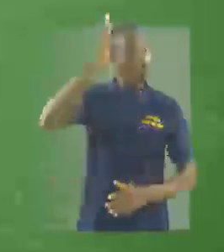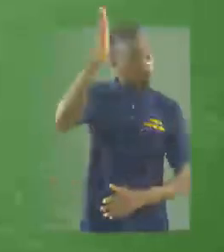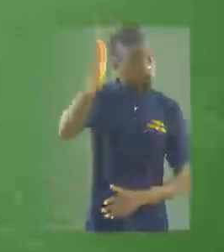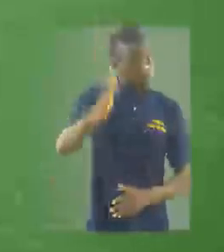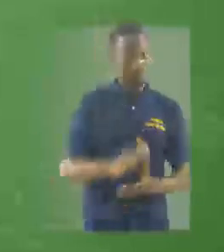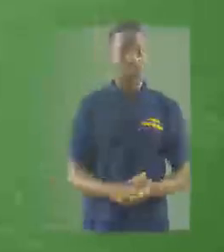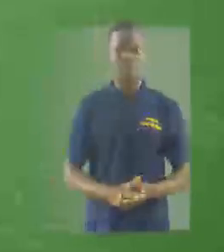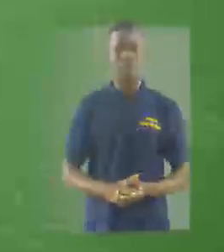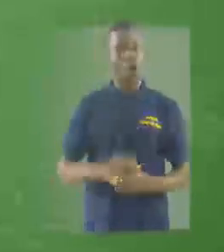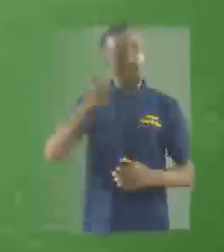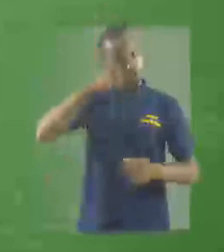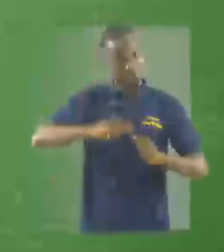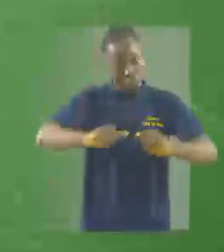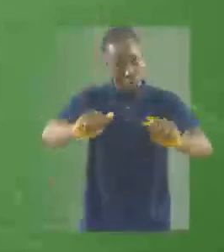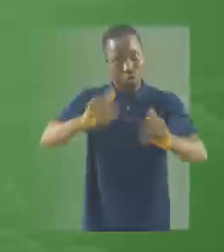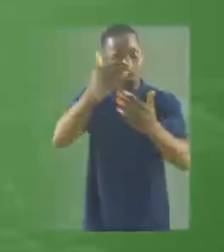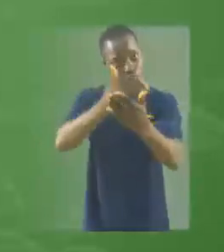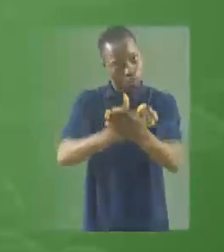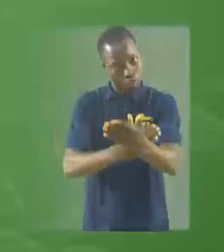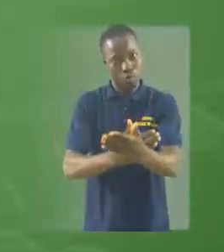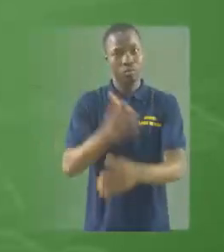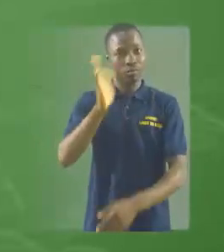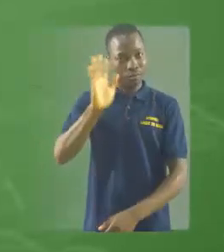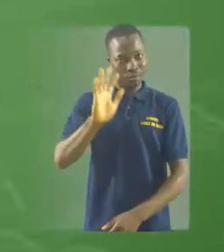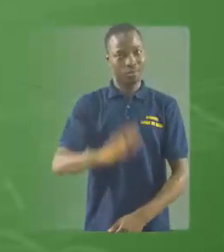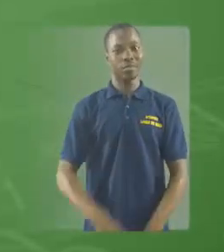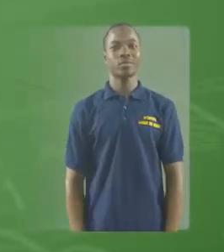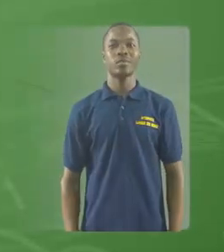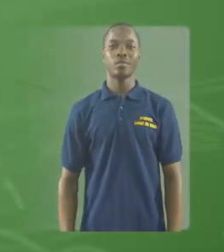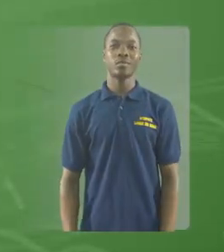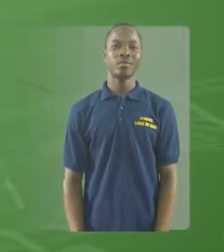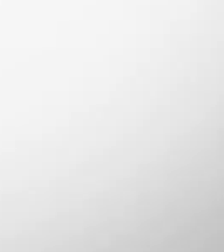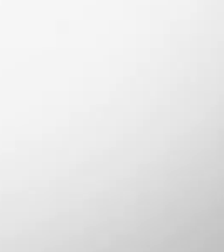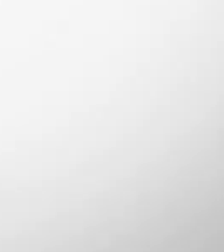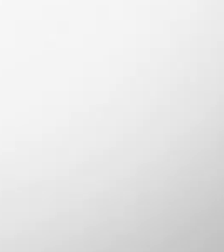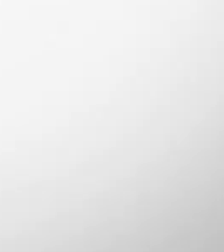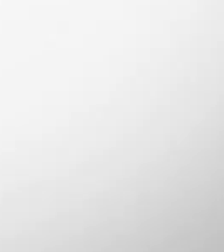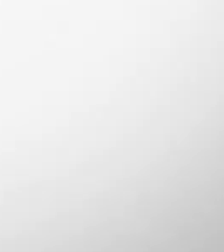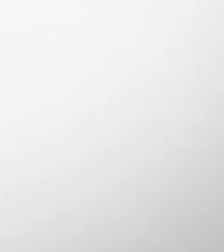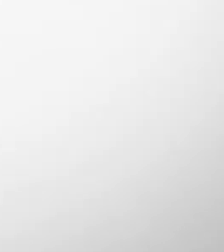Sur ce, on se retrouve la prochaine fois pour la suite de notre leçon.